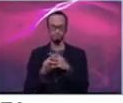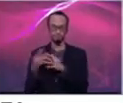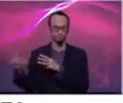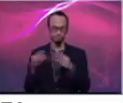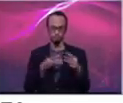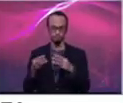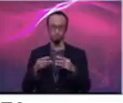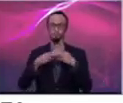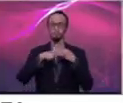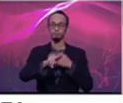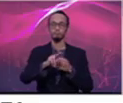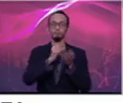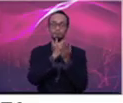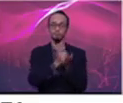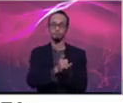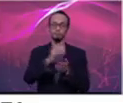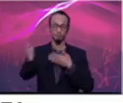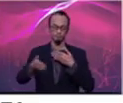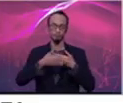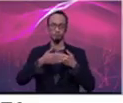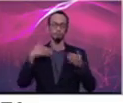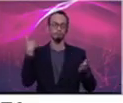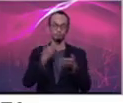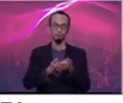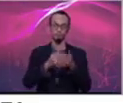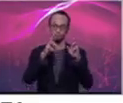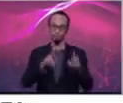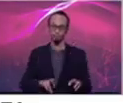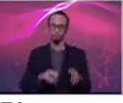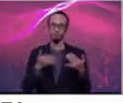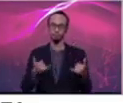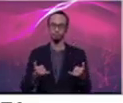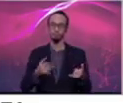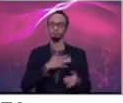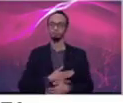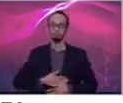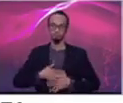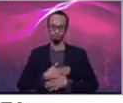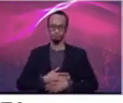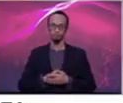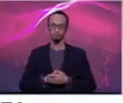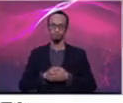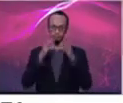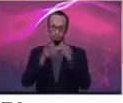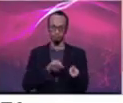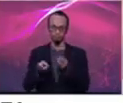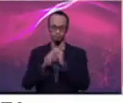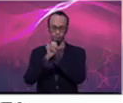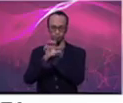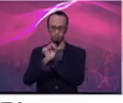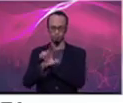penyaluran bantuan berjaya sampai ke tangan rakyat Gaza yang ketika ini diselubungi kelaparan pengurus pemasaran